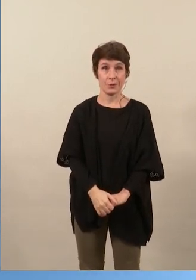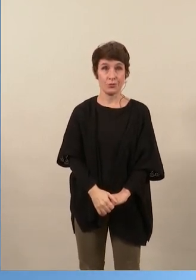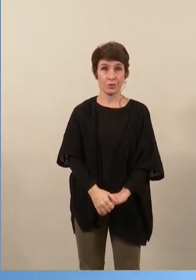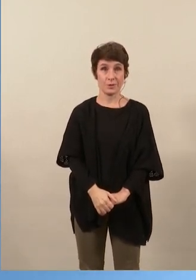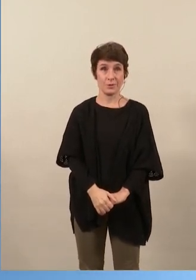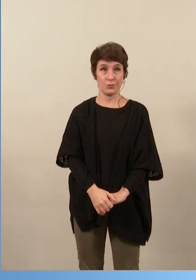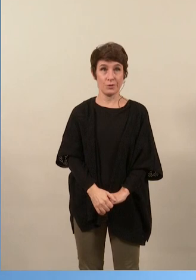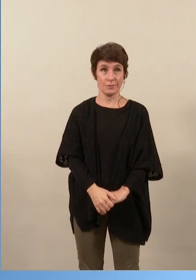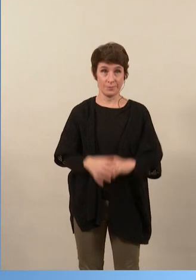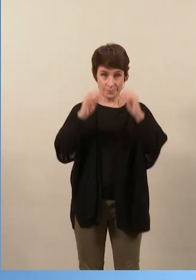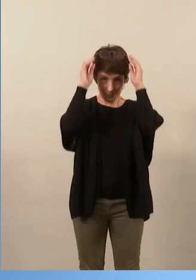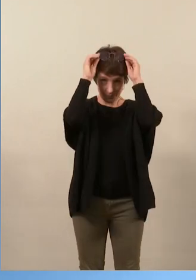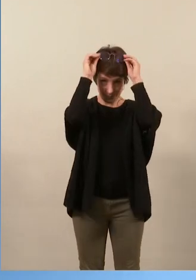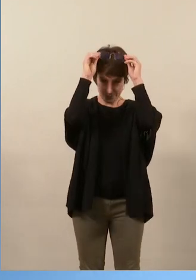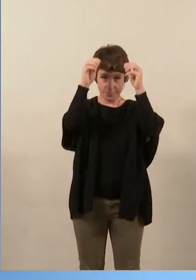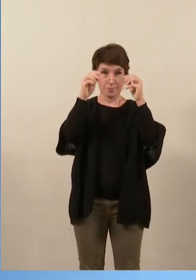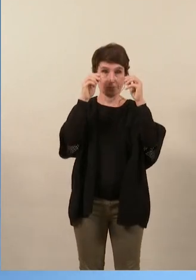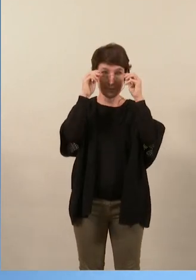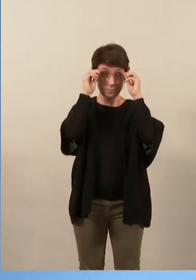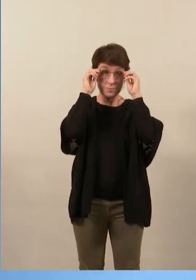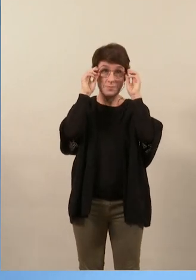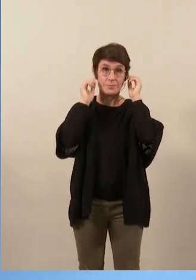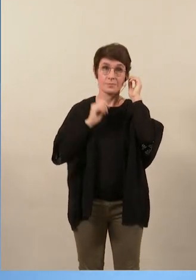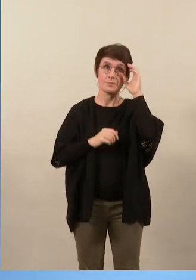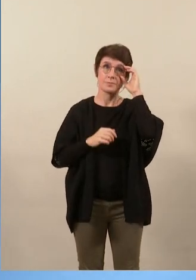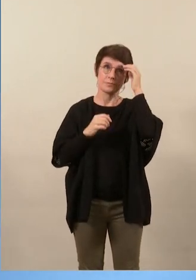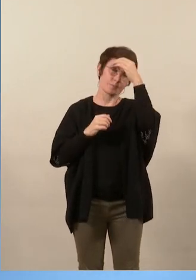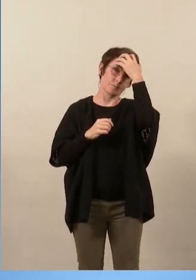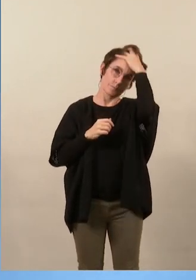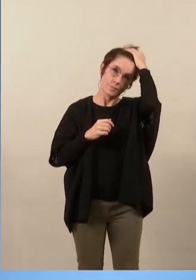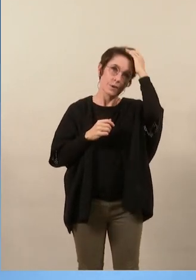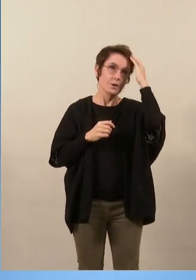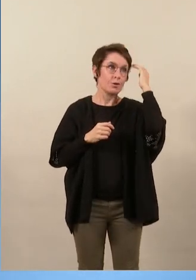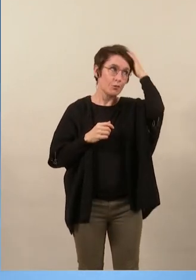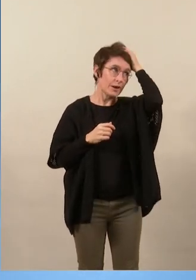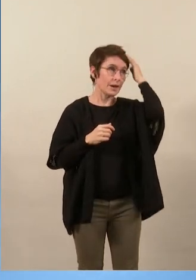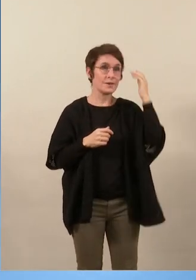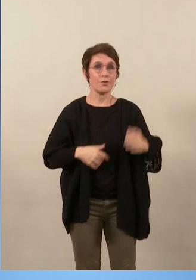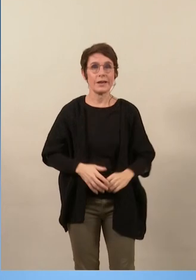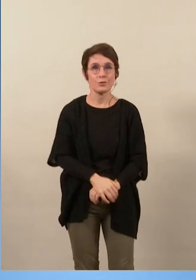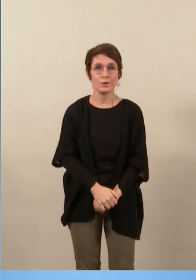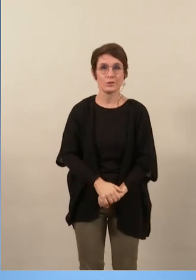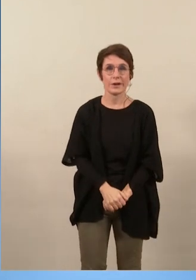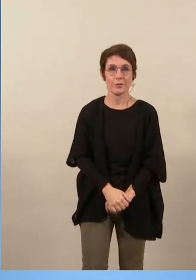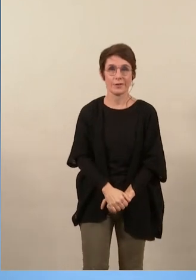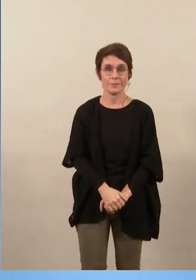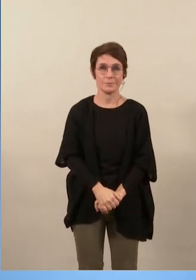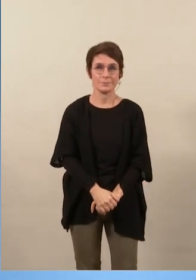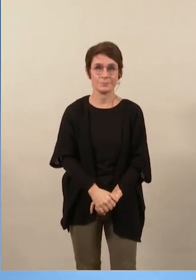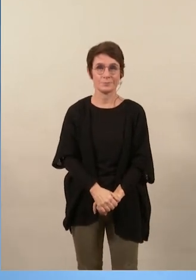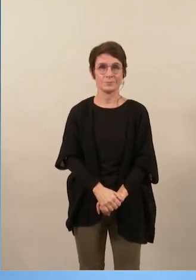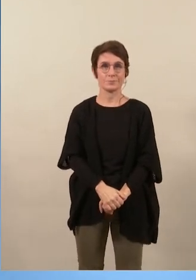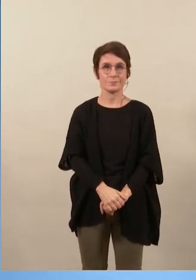maçonve Céline ménérier pierre merou Yann mongaburu Gill